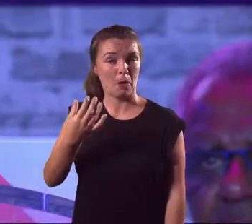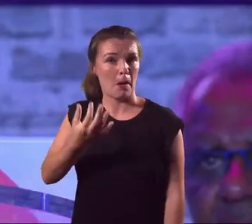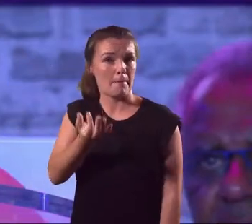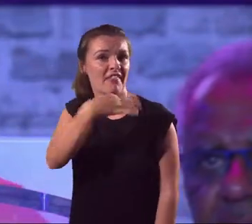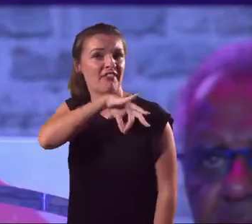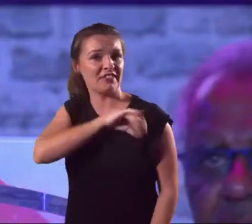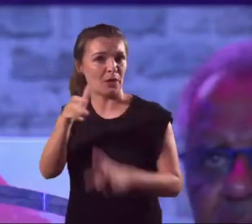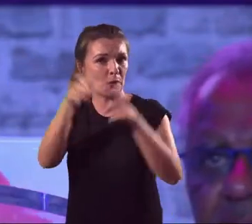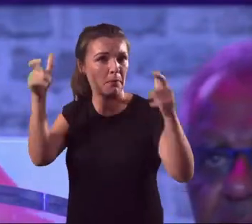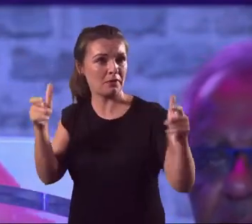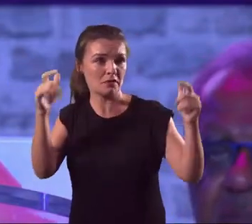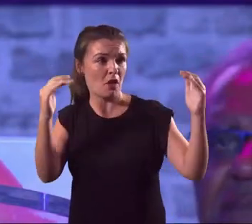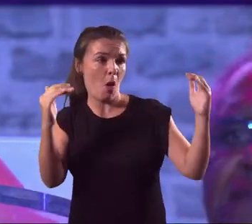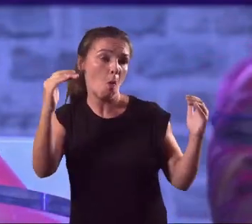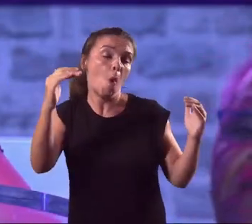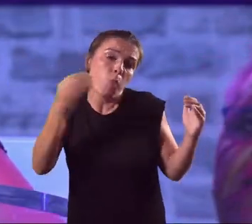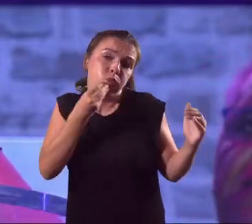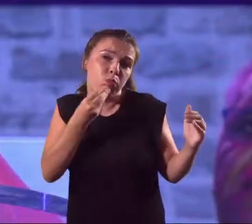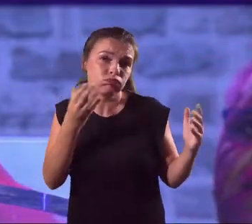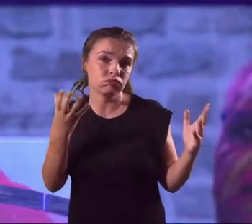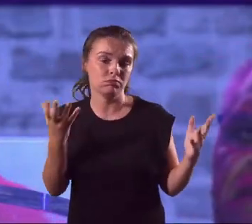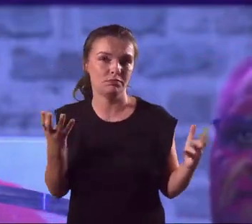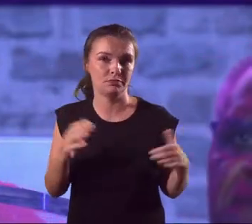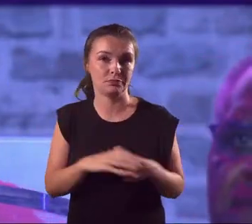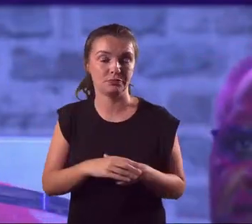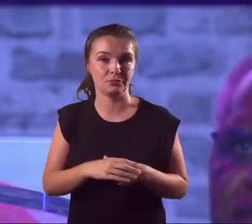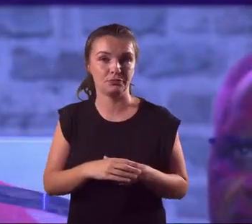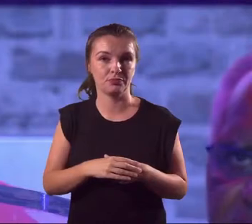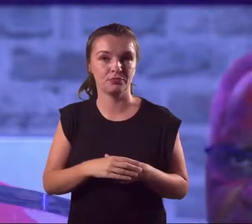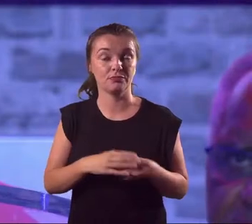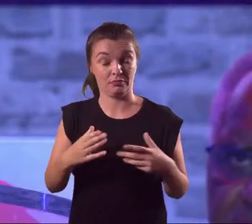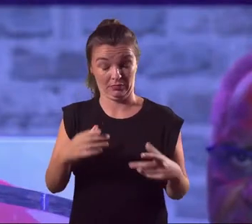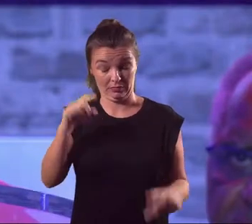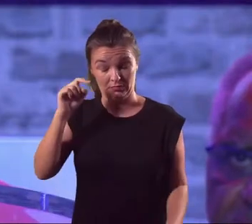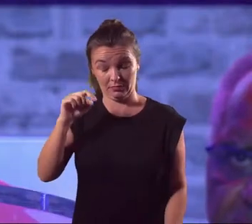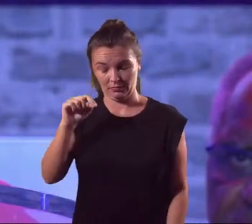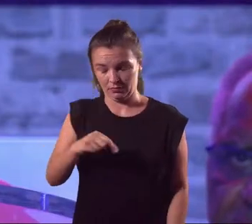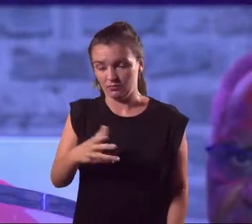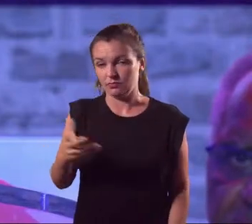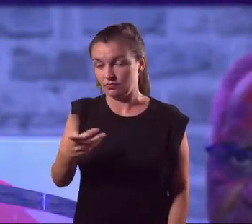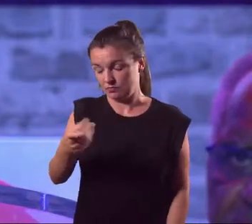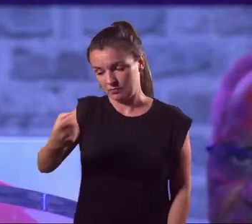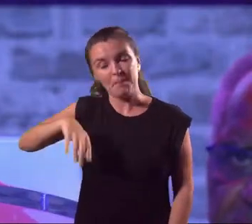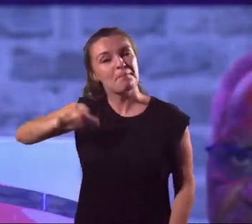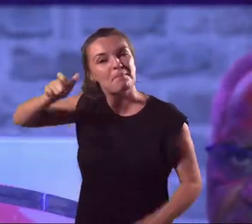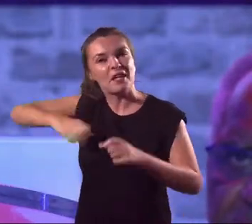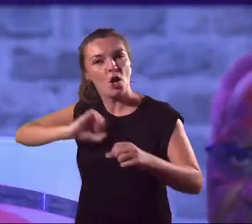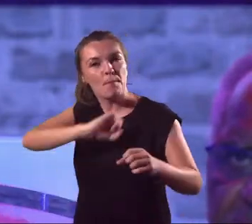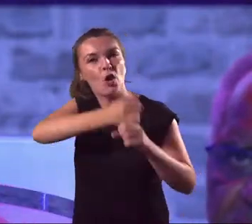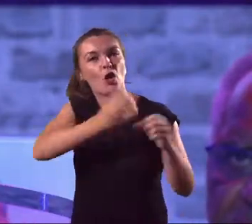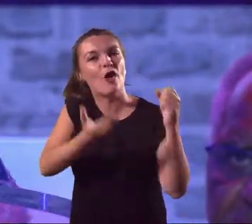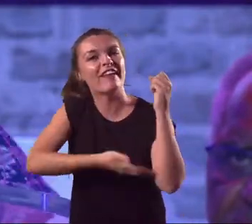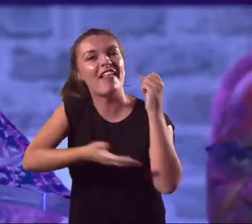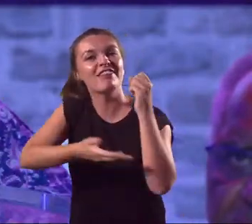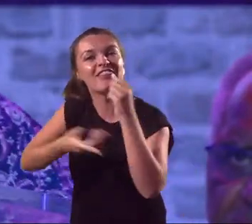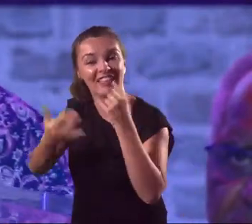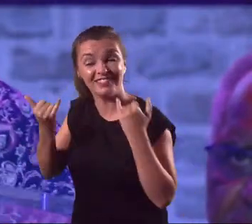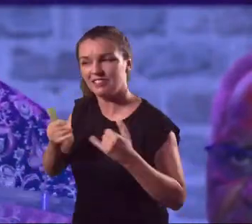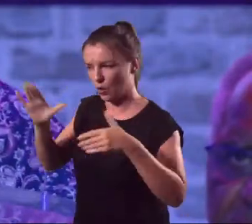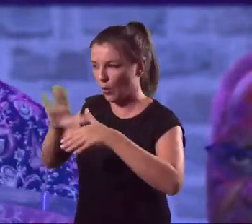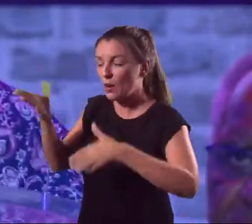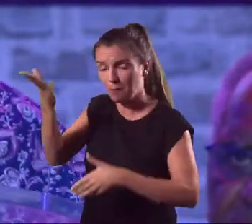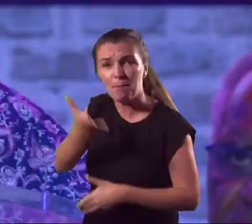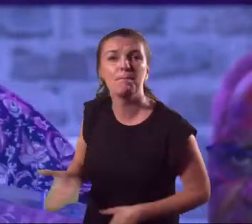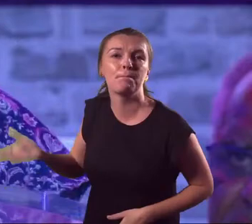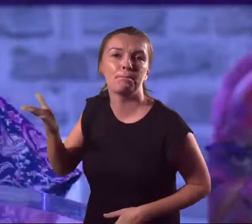entreprises. Je veux dire ici, pour qu'ils l'entendent haut et fort, à tous les planteurs de canne à sucre en Guadeloupe,